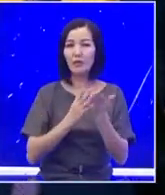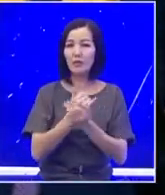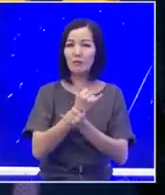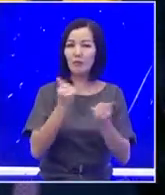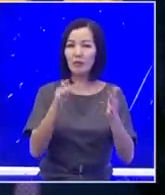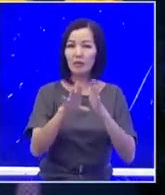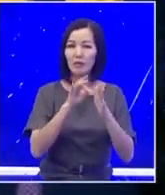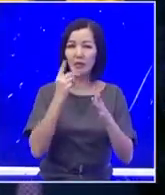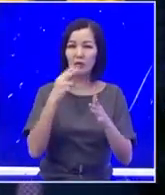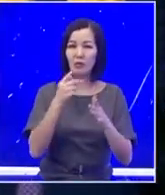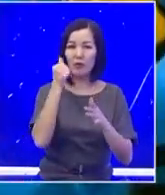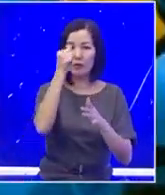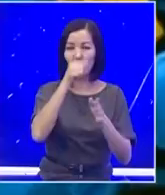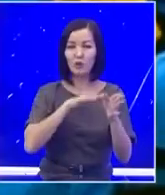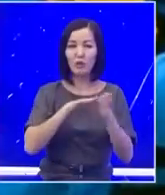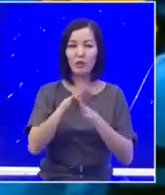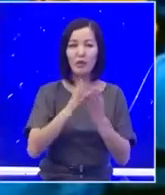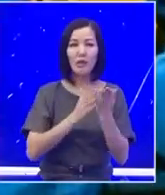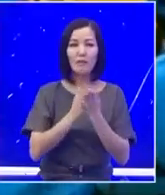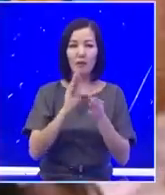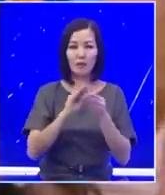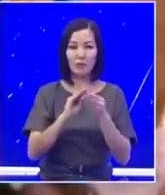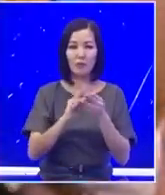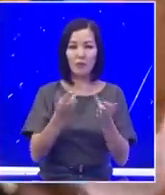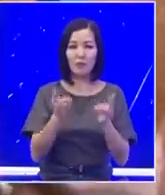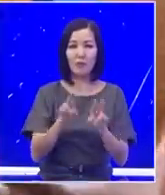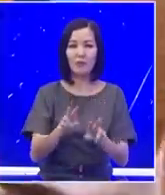таңдады, 21 жылда бұл бағыты өзгермеді.